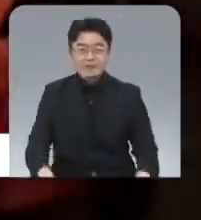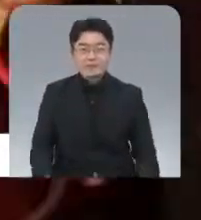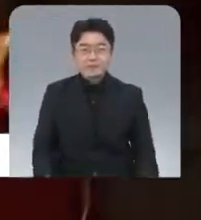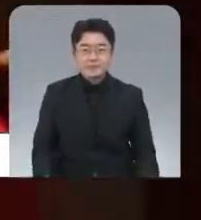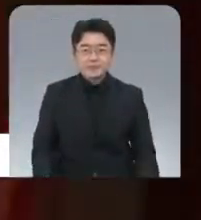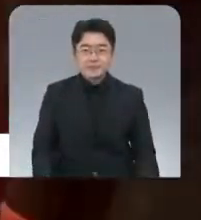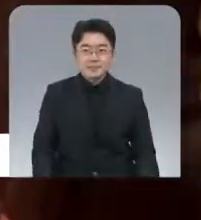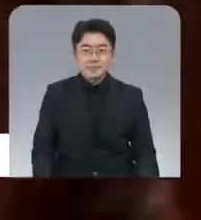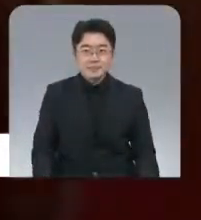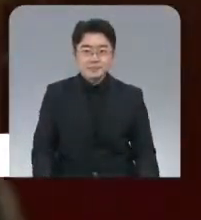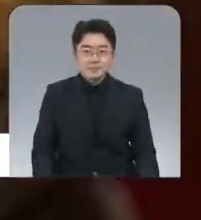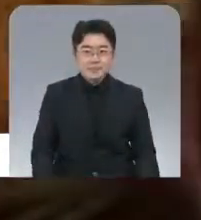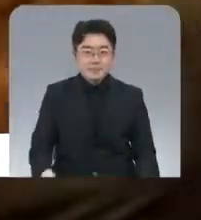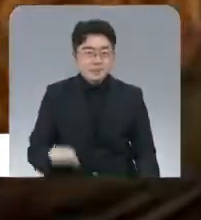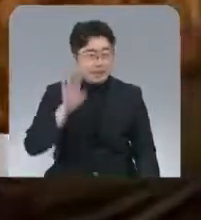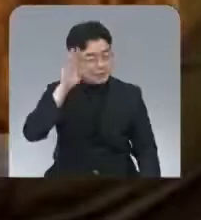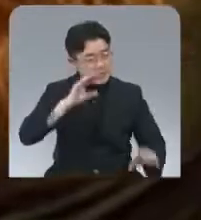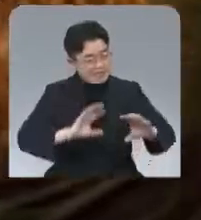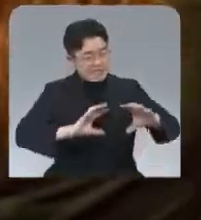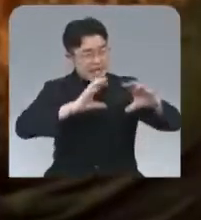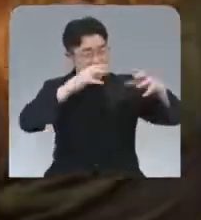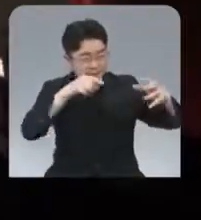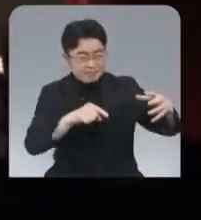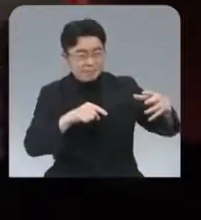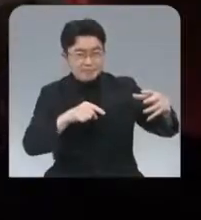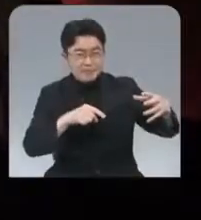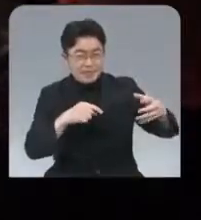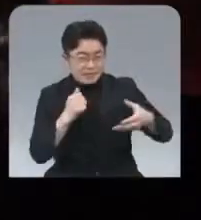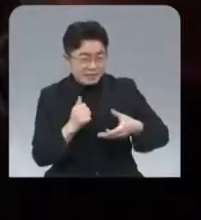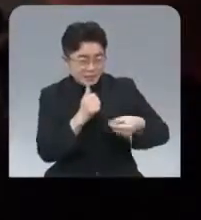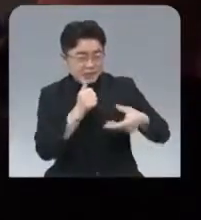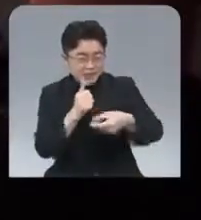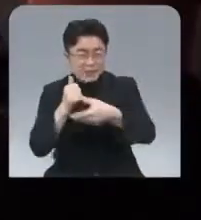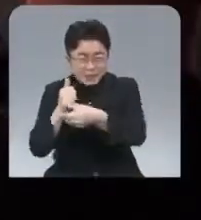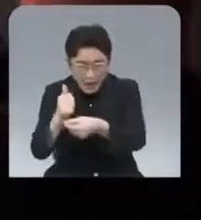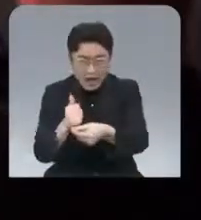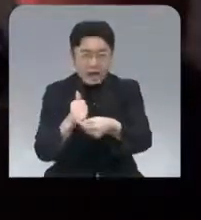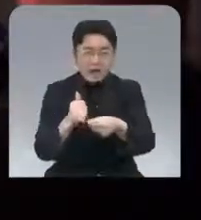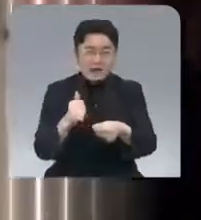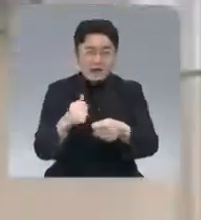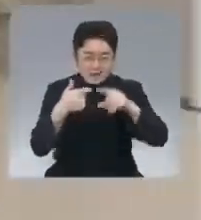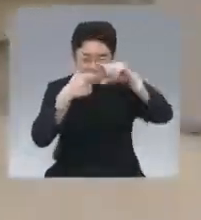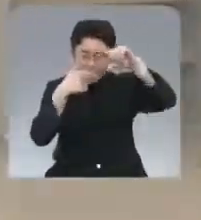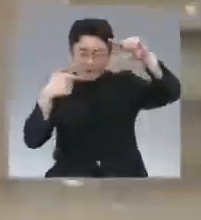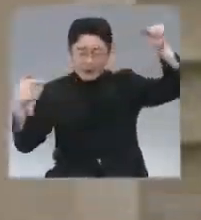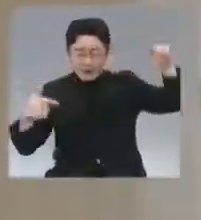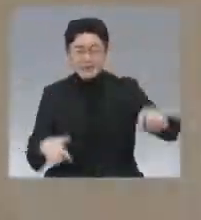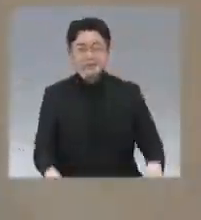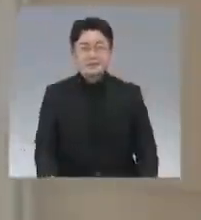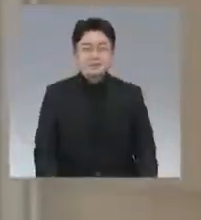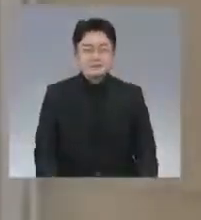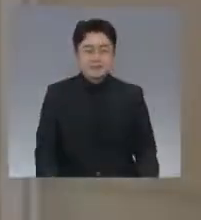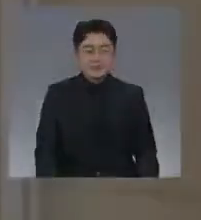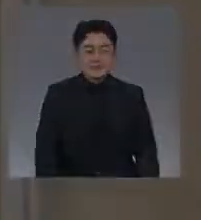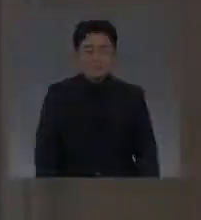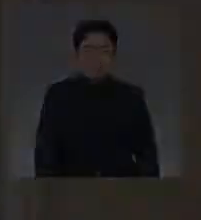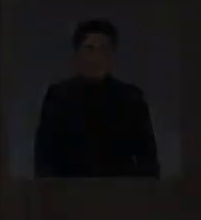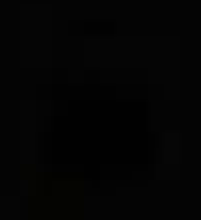отдельном эпизоде выдающиеся исполнения трюков и выдающийся дизайн художественной постановки